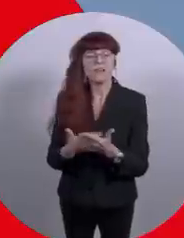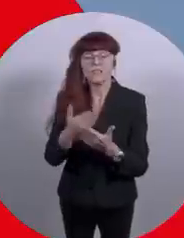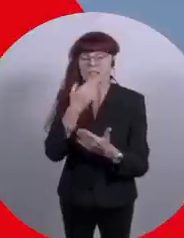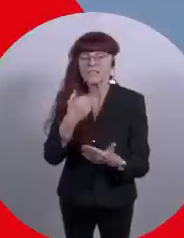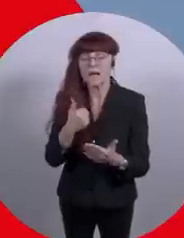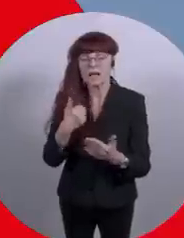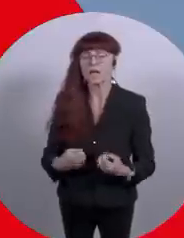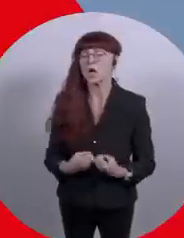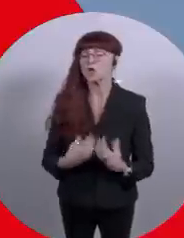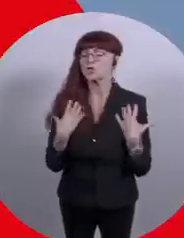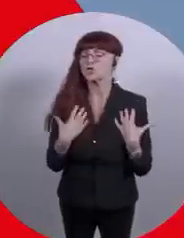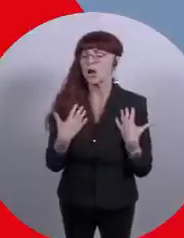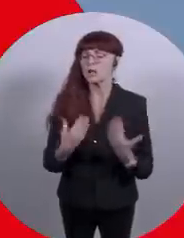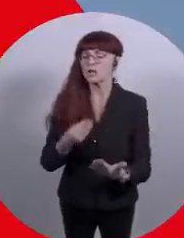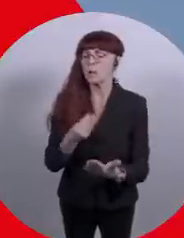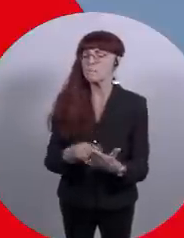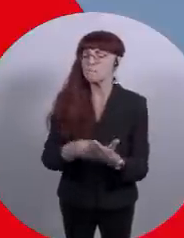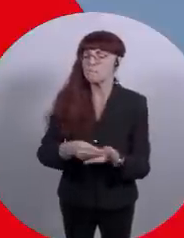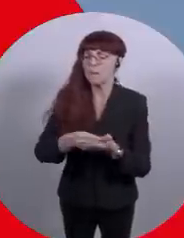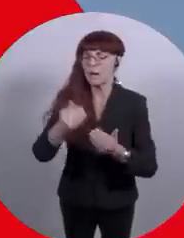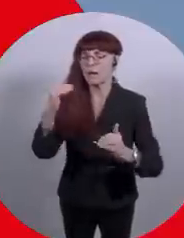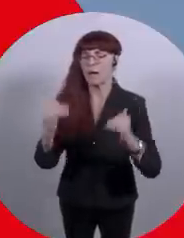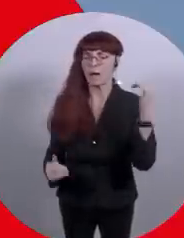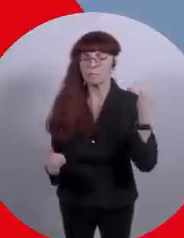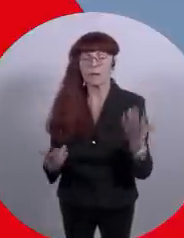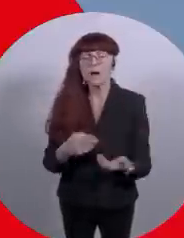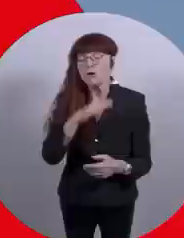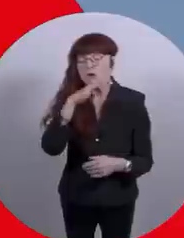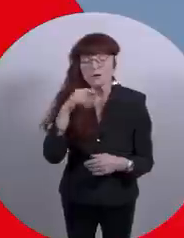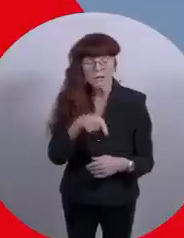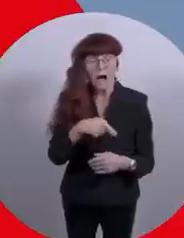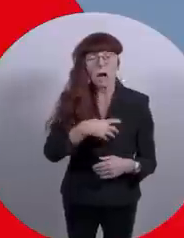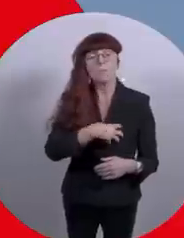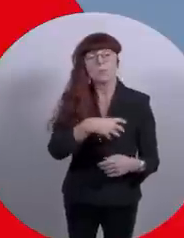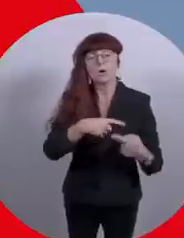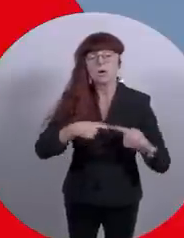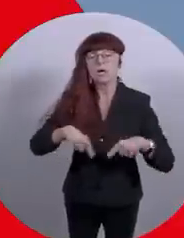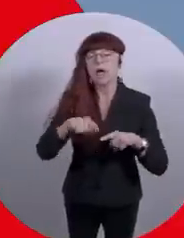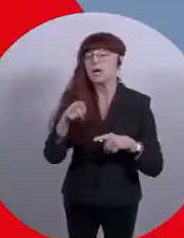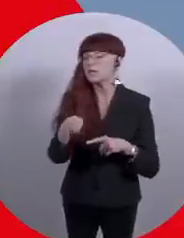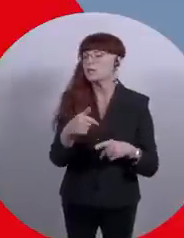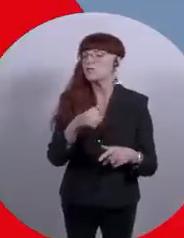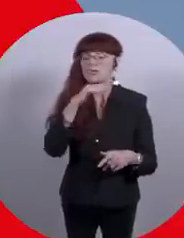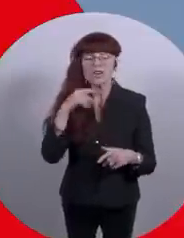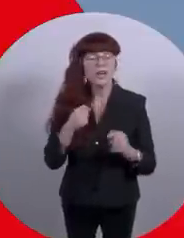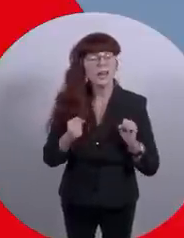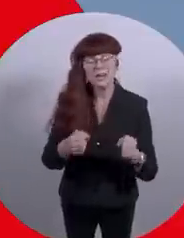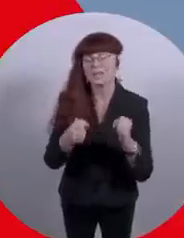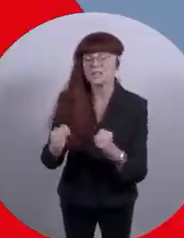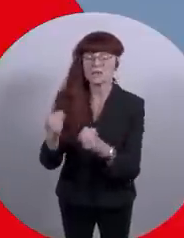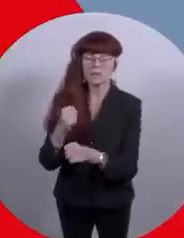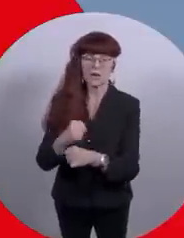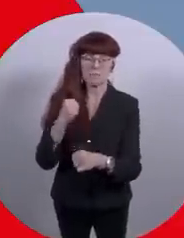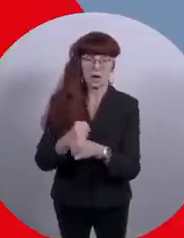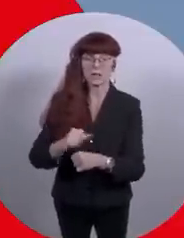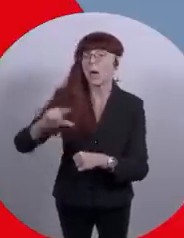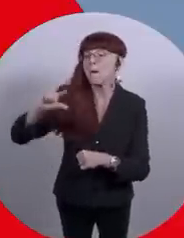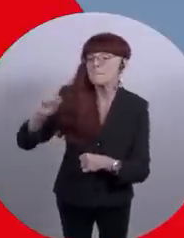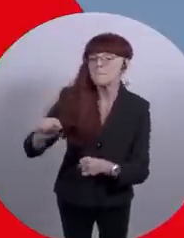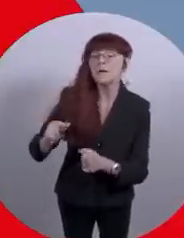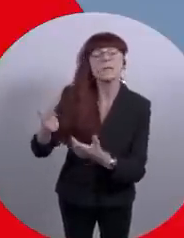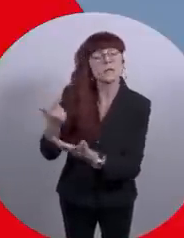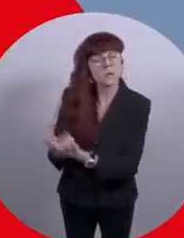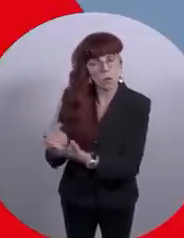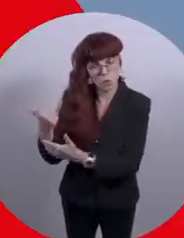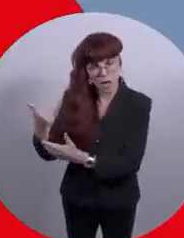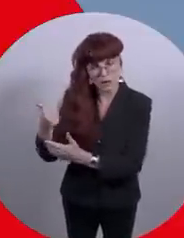haben so viele Initiativen im Burgenland umgesetzt die dazu beitragen genau diese Lohnschere zu schließen da ist der Mindestlohn auf der einen Seite aber